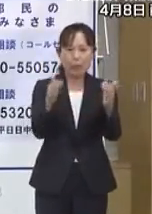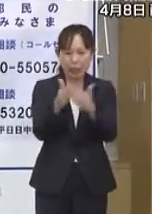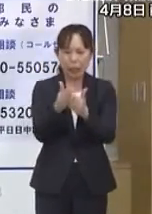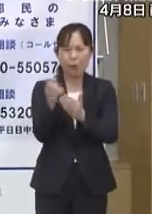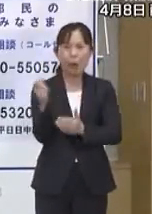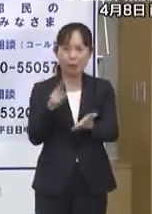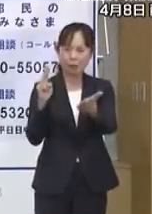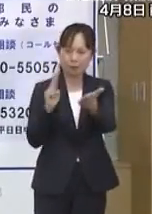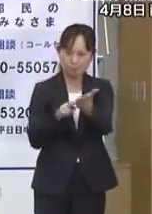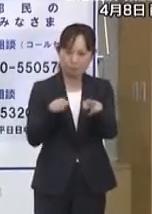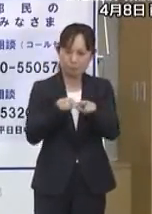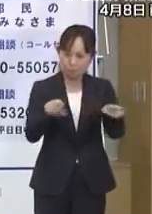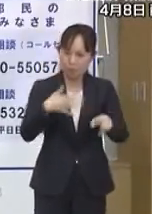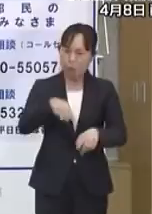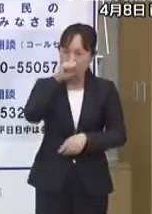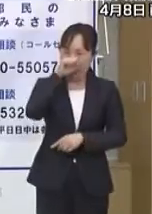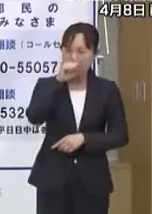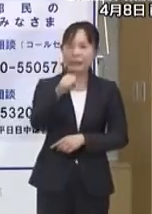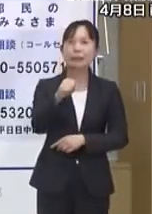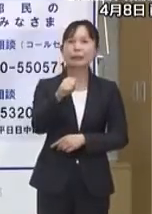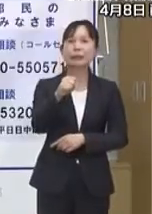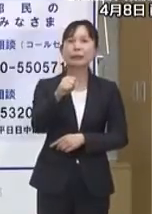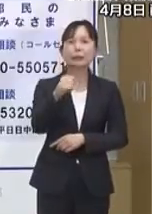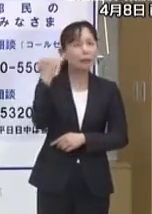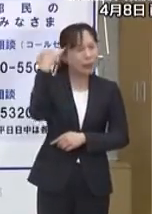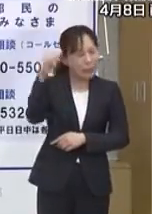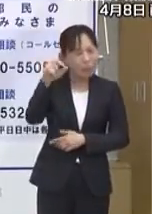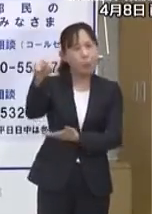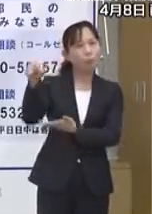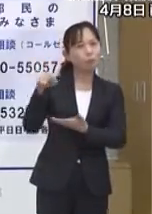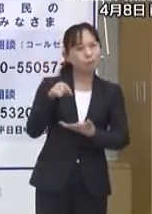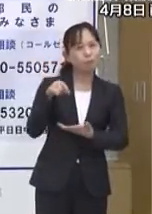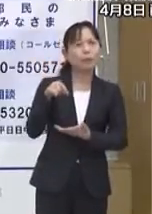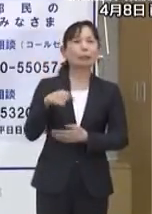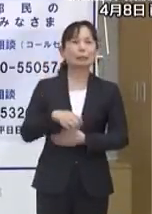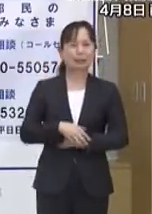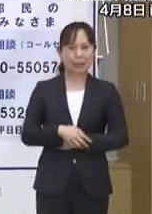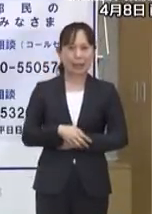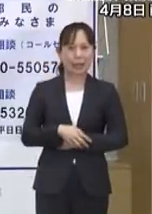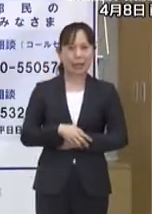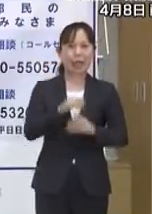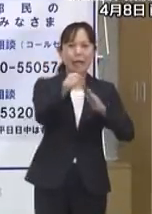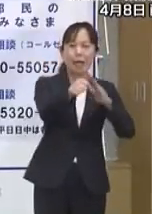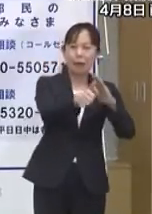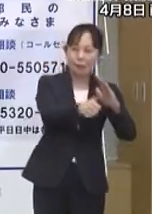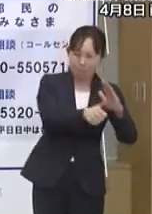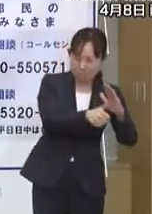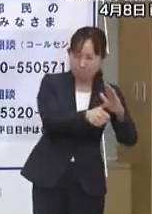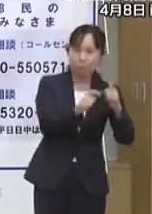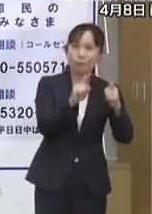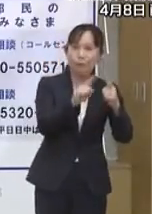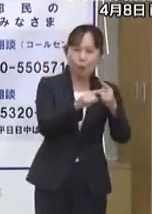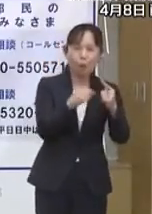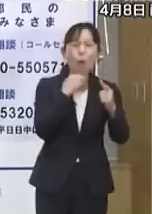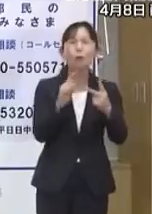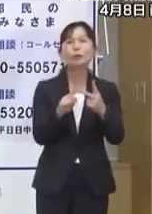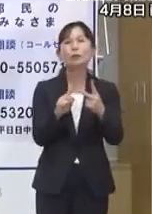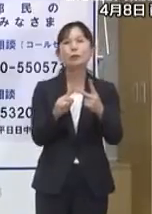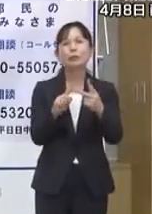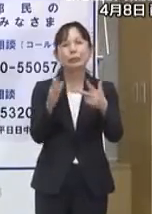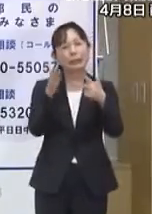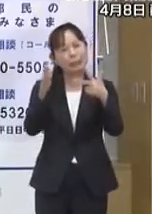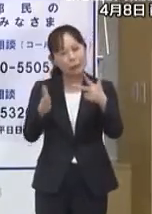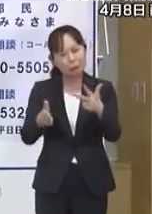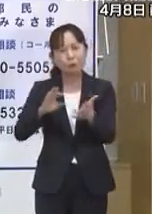方が効果的だといったようなご意見もございます外出自粛に加えて施設の